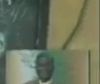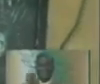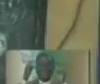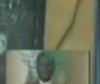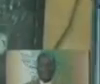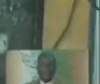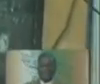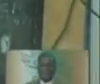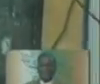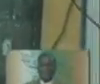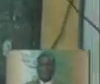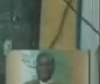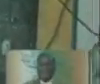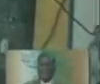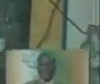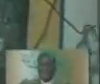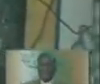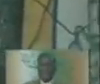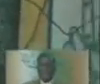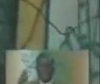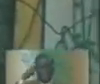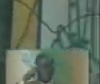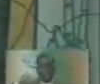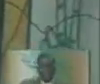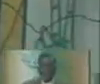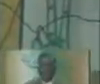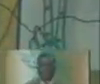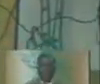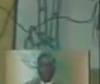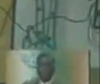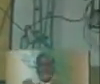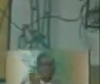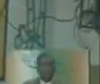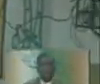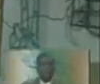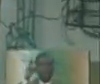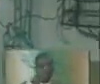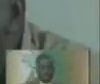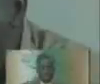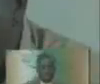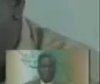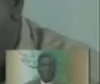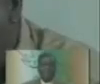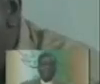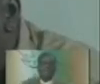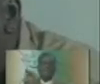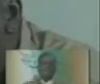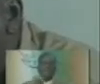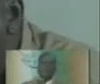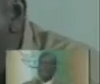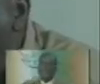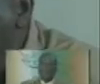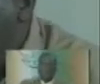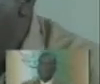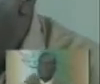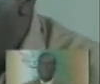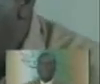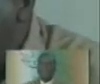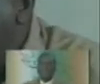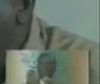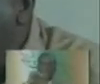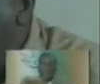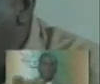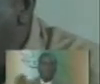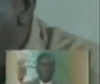raison, nous attendons tous les résultats. Ce n'est pas nous qui prenons les résultats. J'ai parlé à nos militants pour leur dire de rester calme, de ne pas céder à la provocation, de